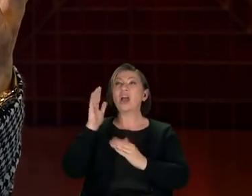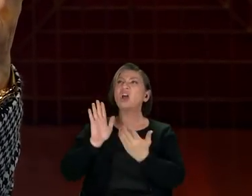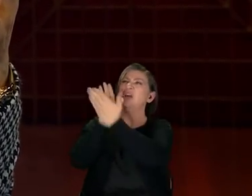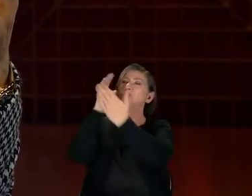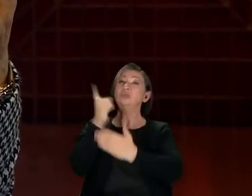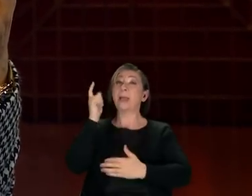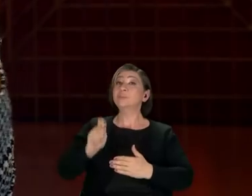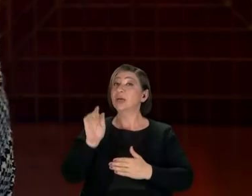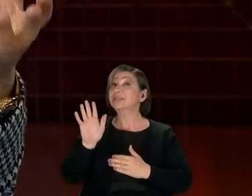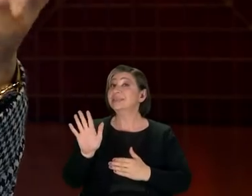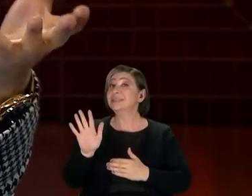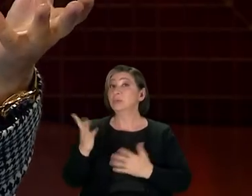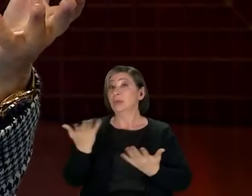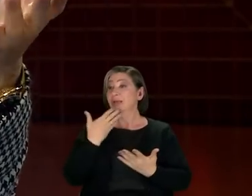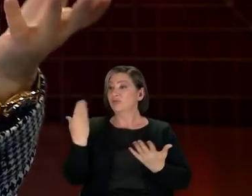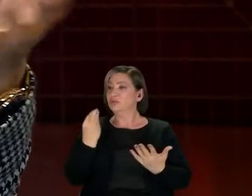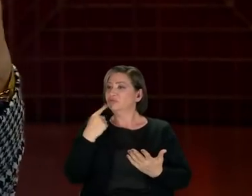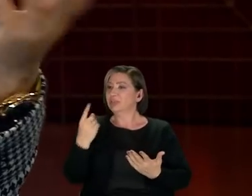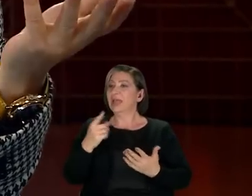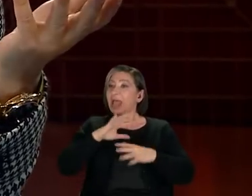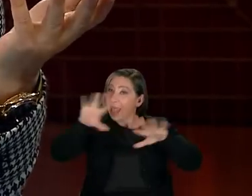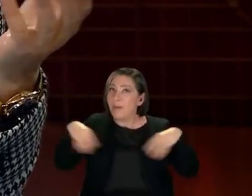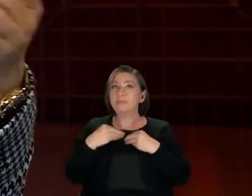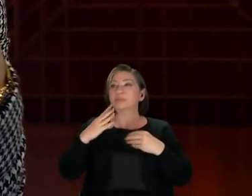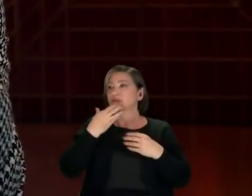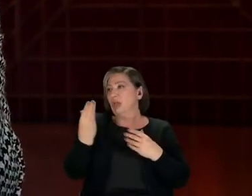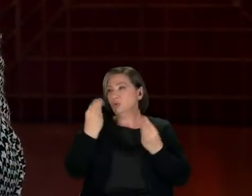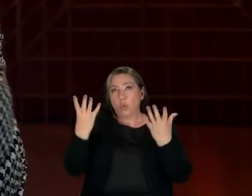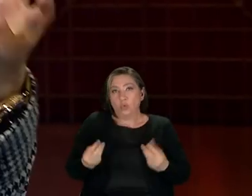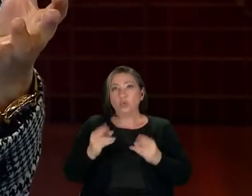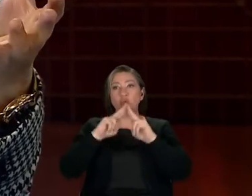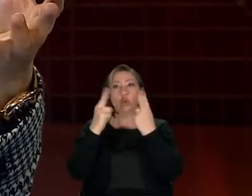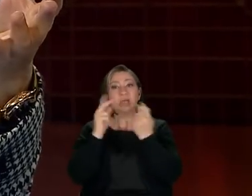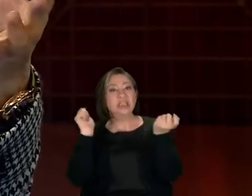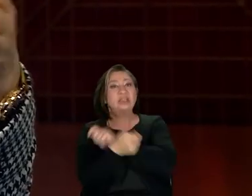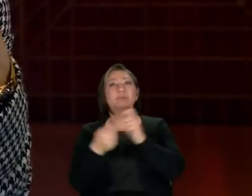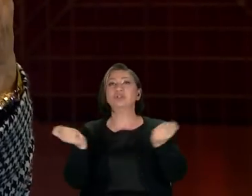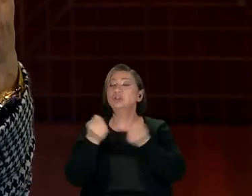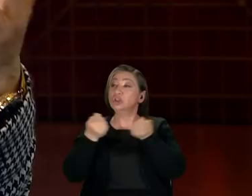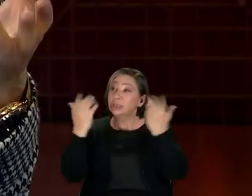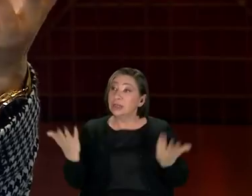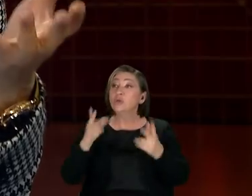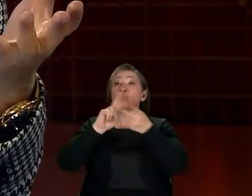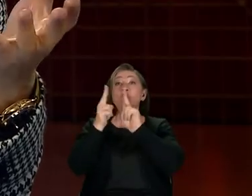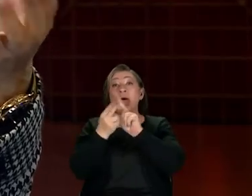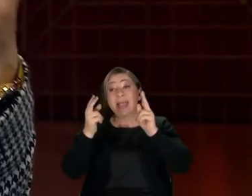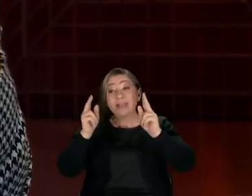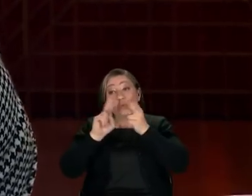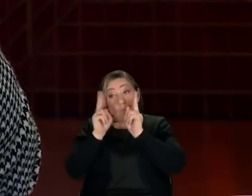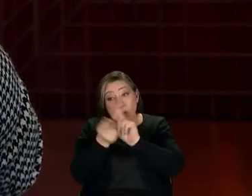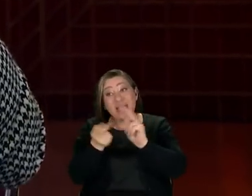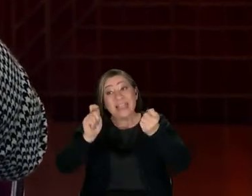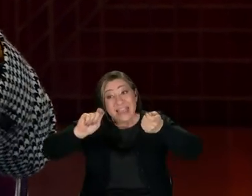yapacaklardır. Çünkü genç, genç dediğin herkes, hepimiz genç olarak dünyayı değiştirmeye çalışacaktır. Dünyayı değiştirmeye